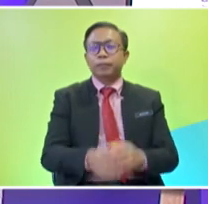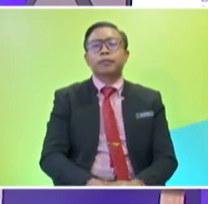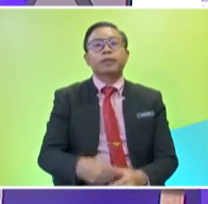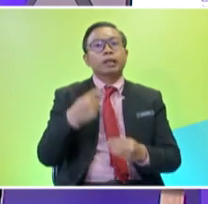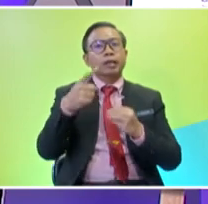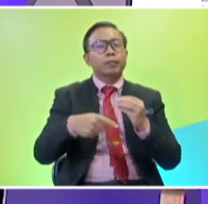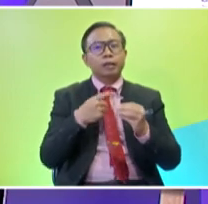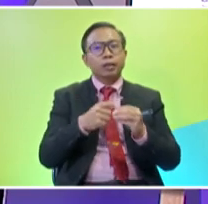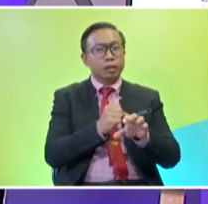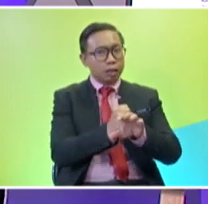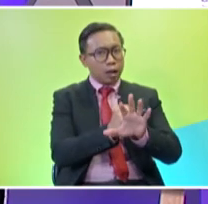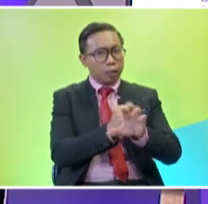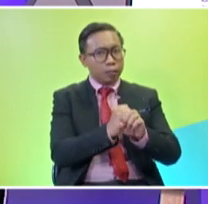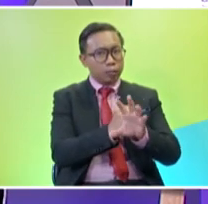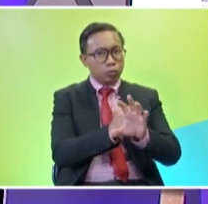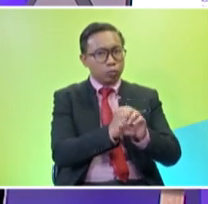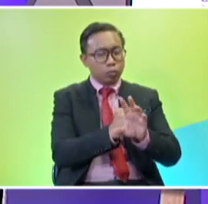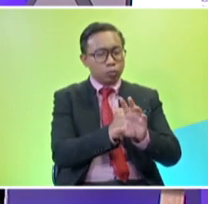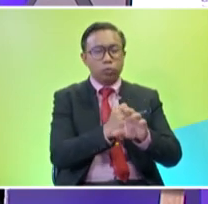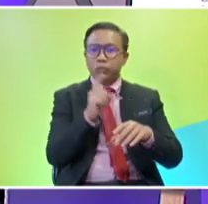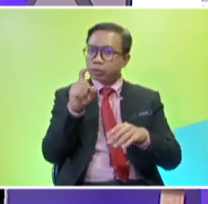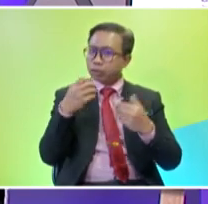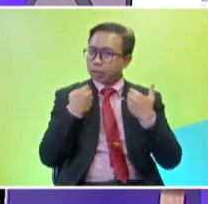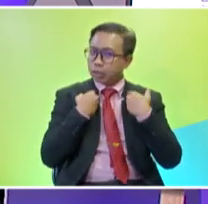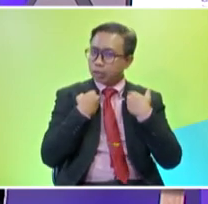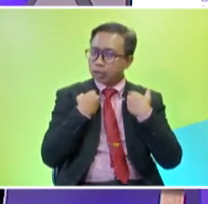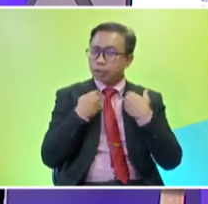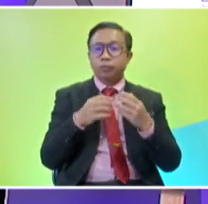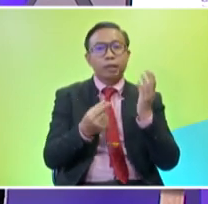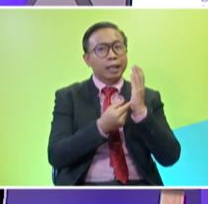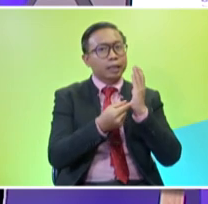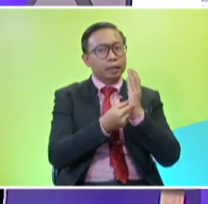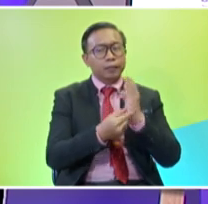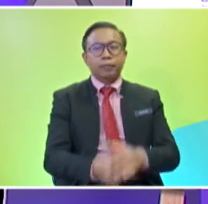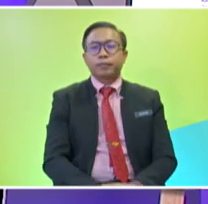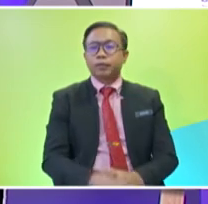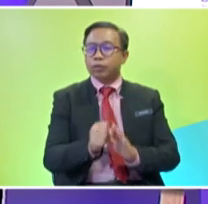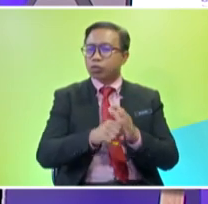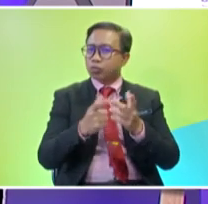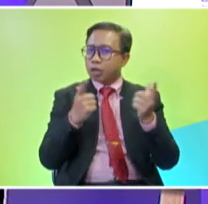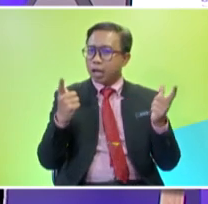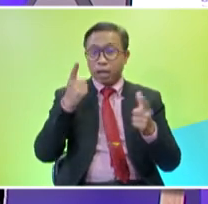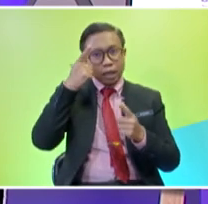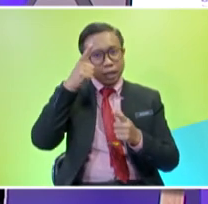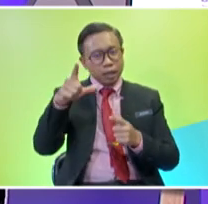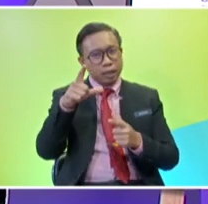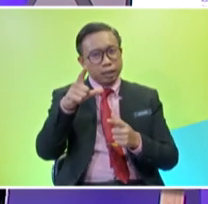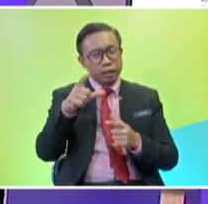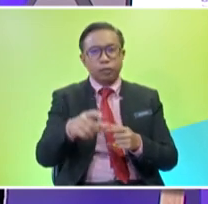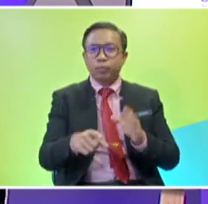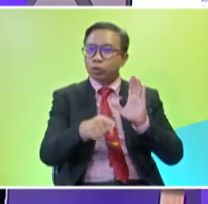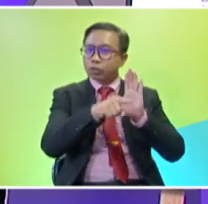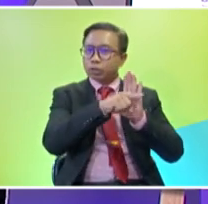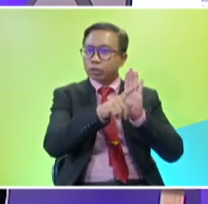kita tahu dalam lampu suluk pelukan battery dan bila bakery selain daripada kita lihat Terminal positif